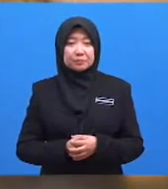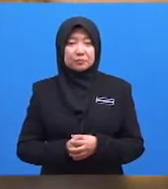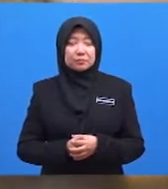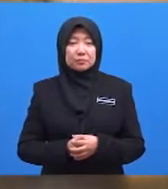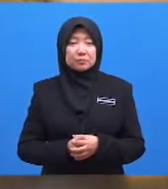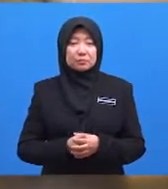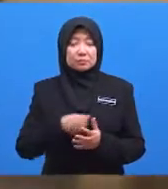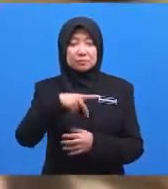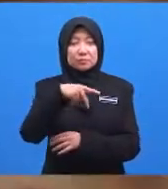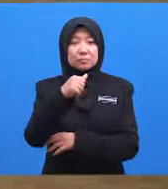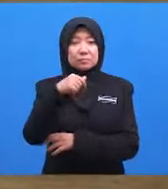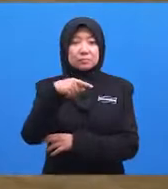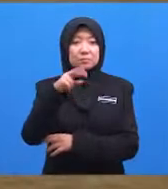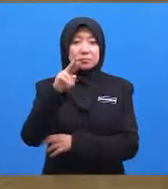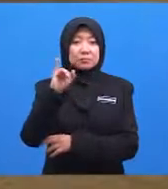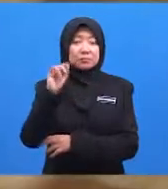Paprika.